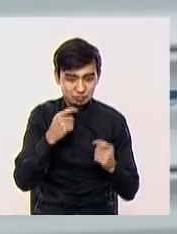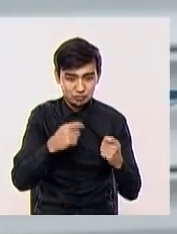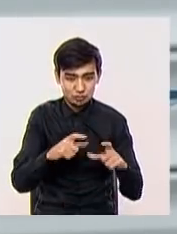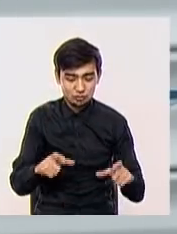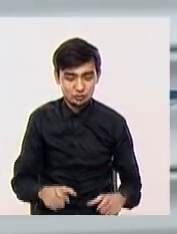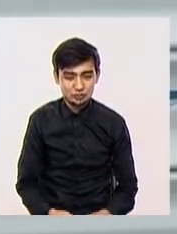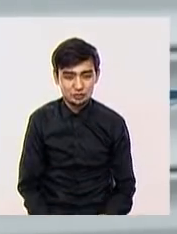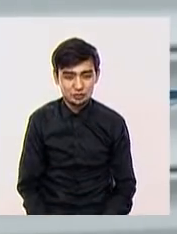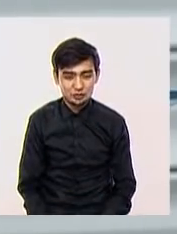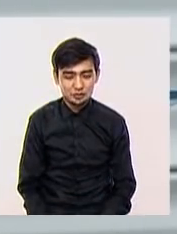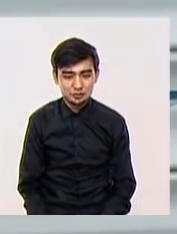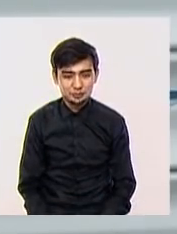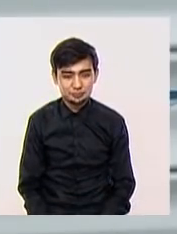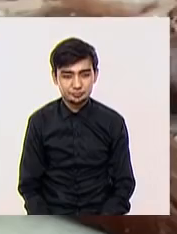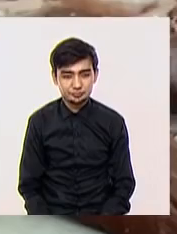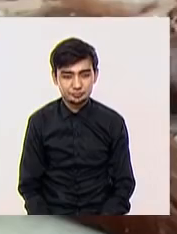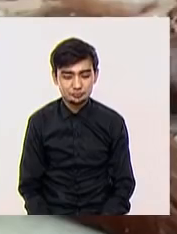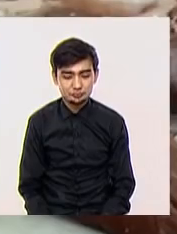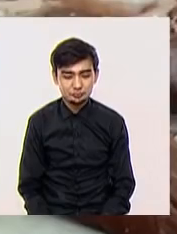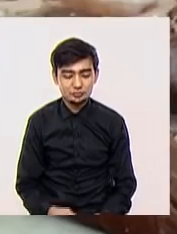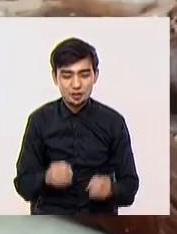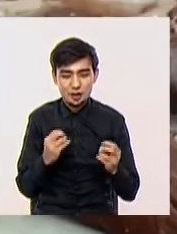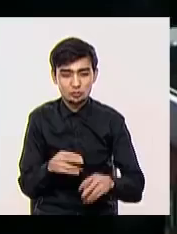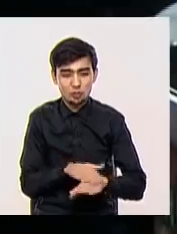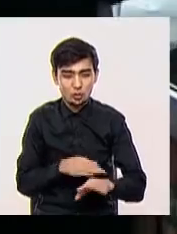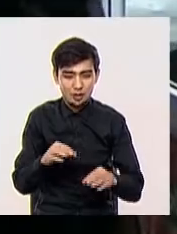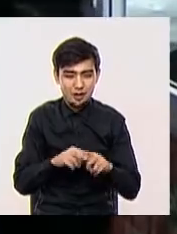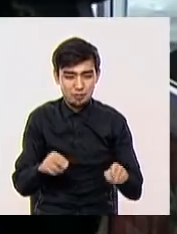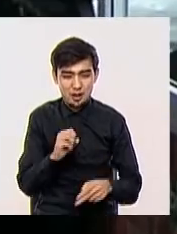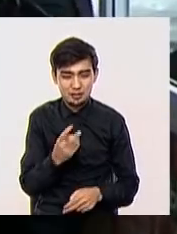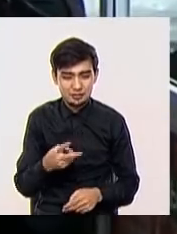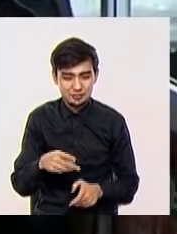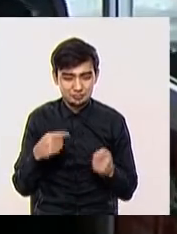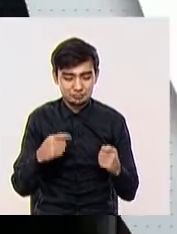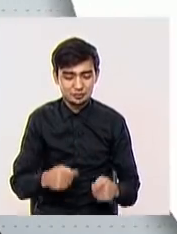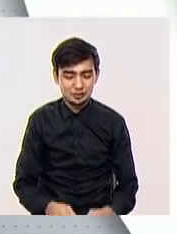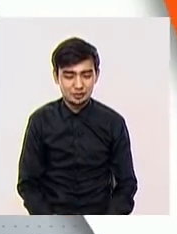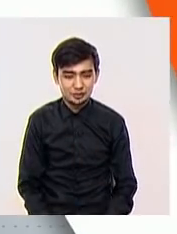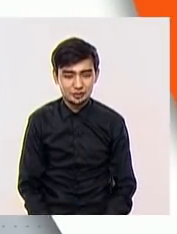например, увидела эту точку первый раз. И как долго продлится такая акция?